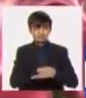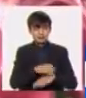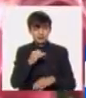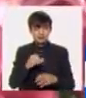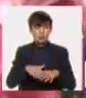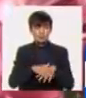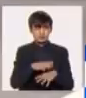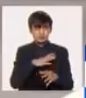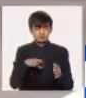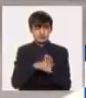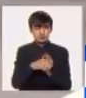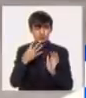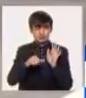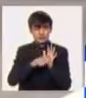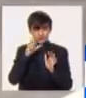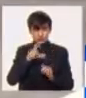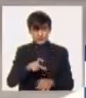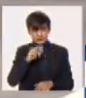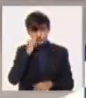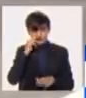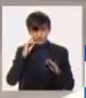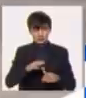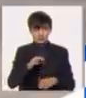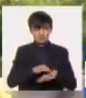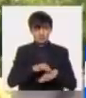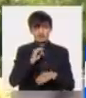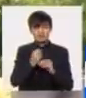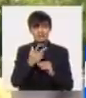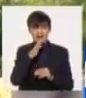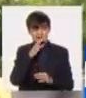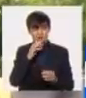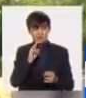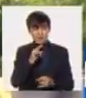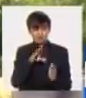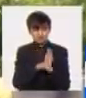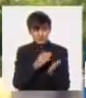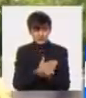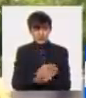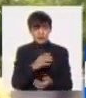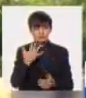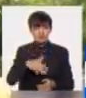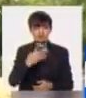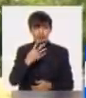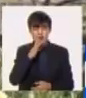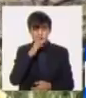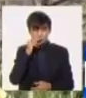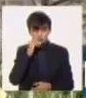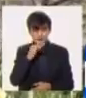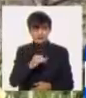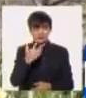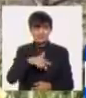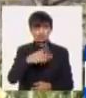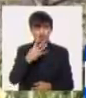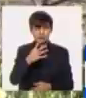Шымкенте достигло 46 человек. В числе зараженных 13-летний ребенок, 54-летний мужчина и